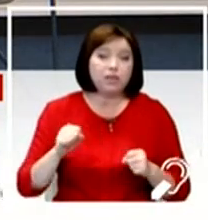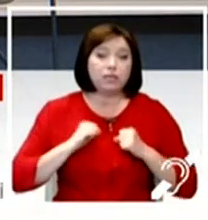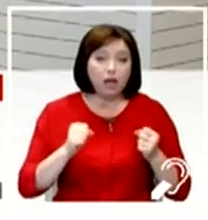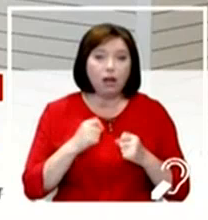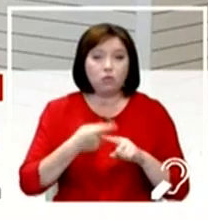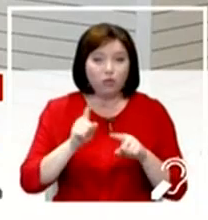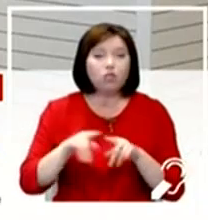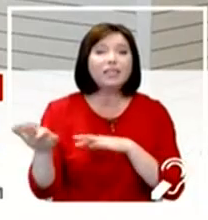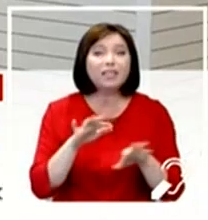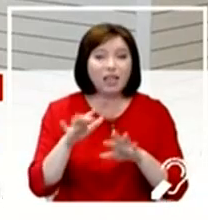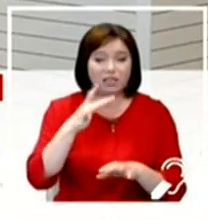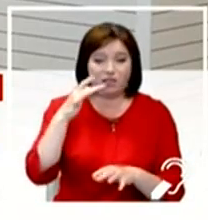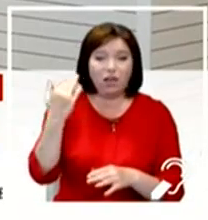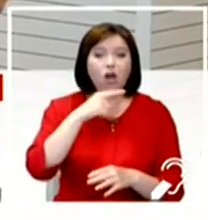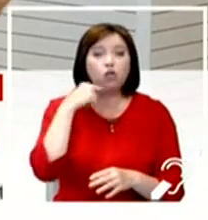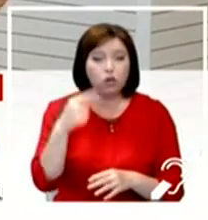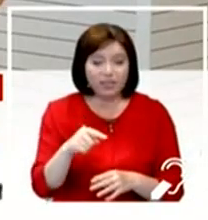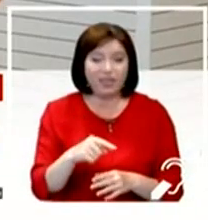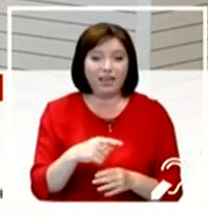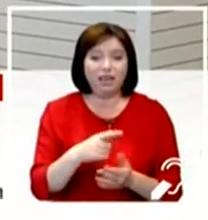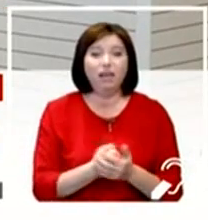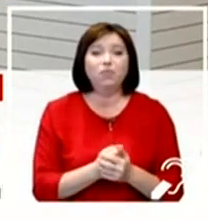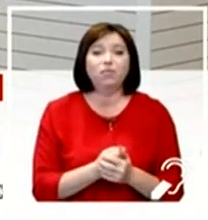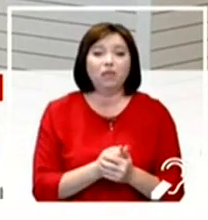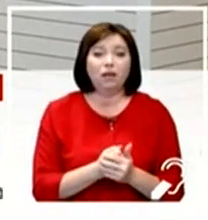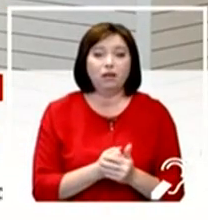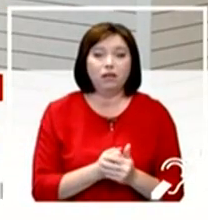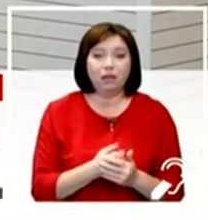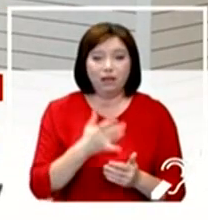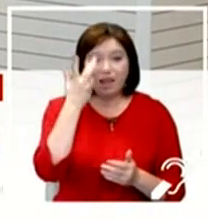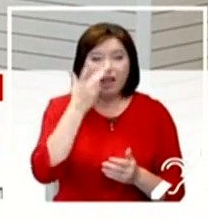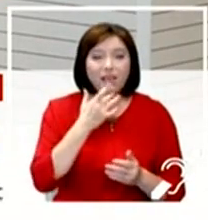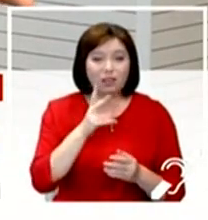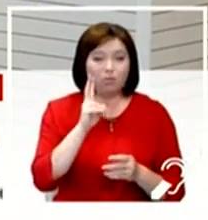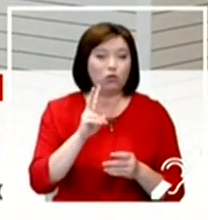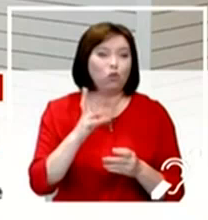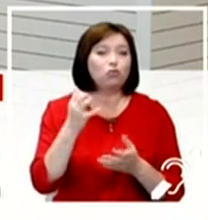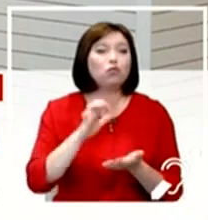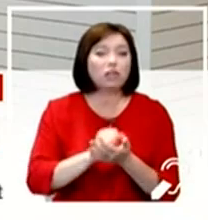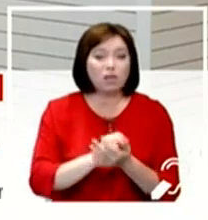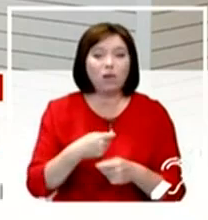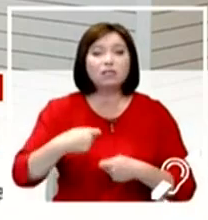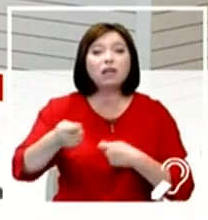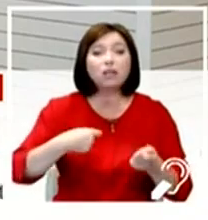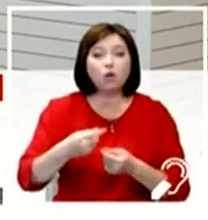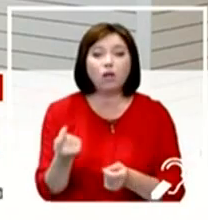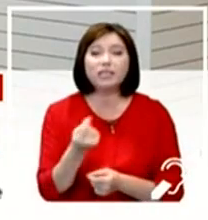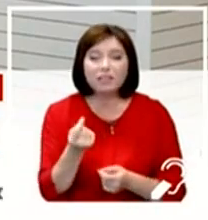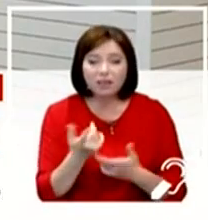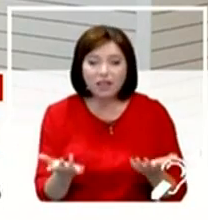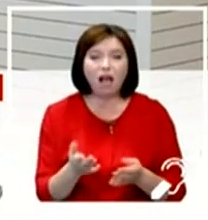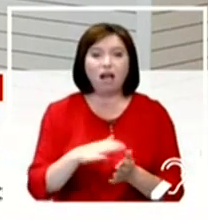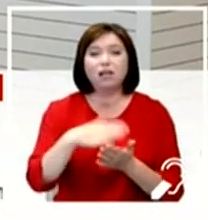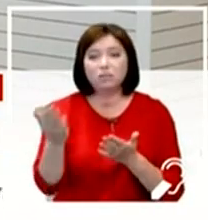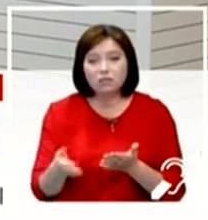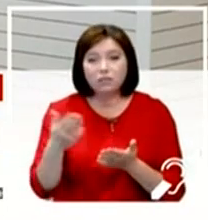Ruse vara împotriva structurilor de exporturi de cereale și și hrană Ale Ale Ucrainei către